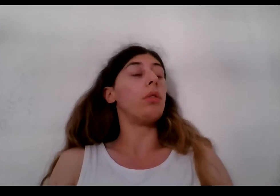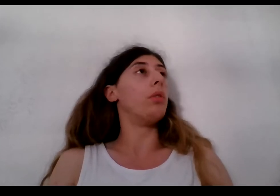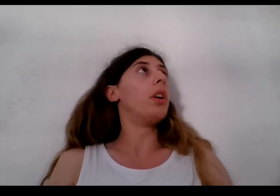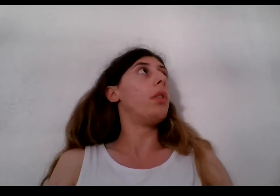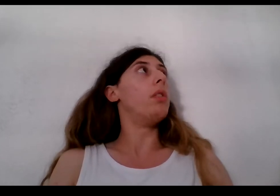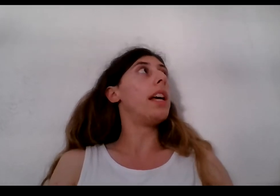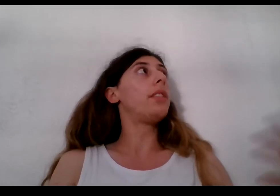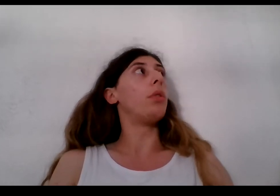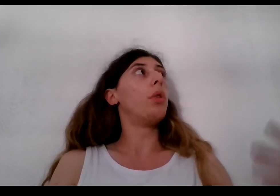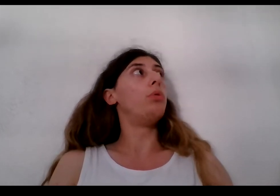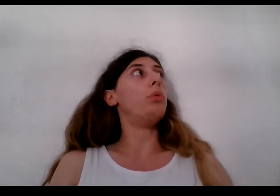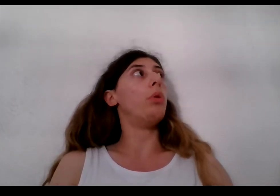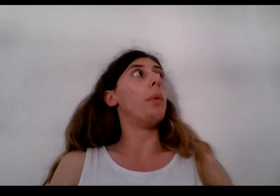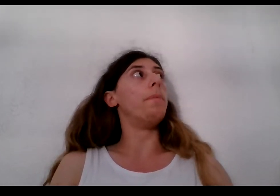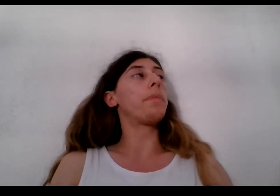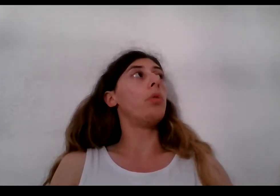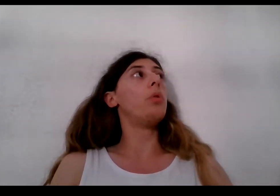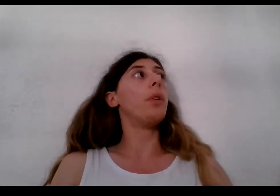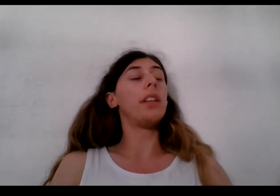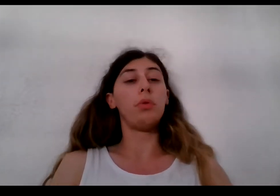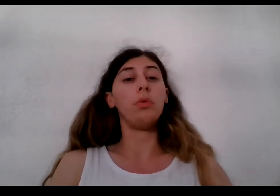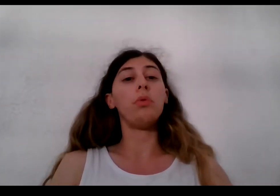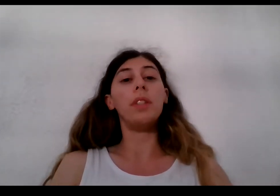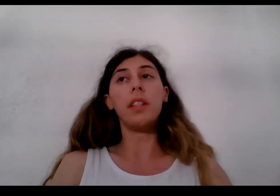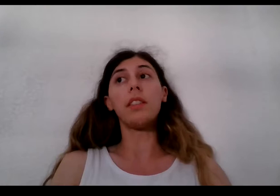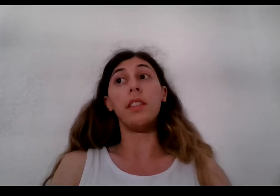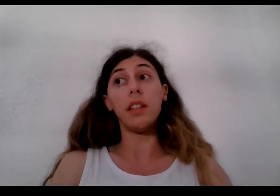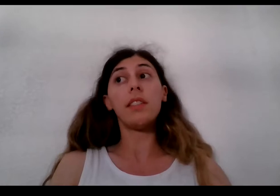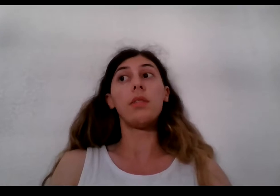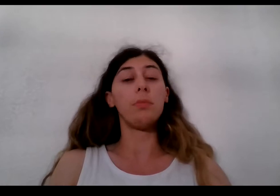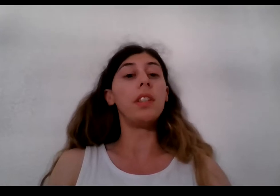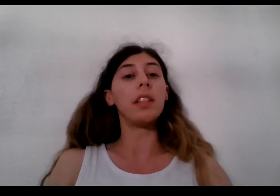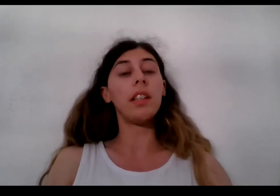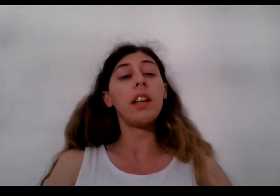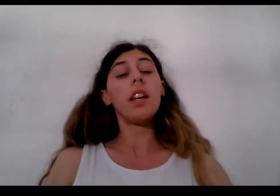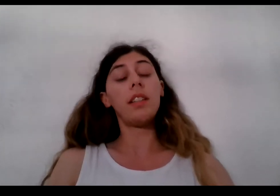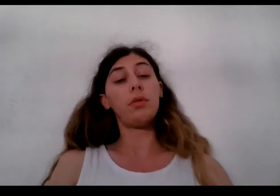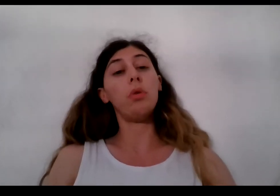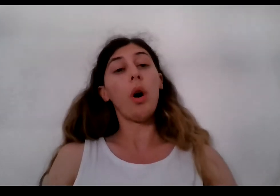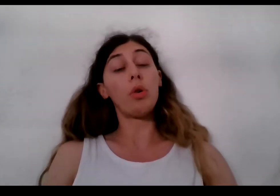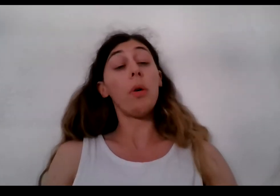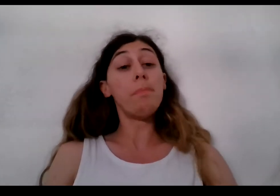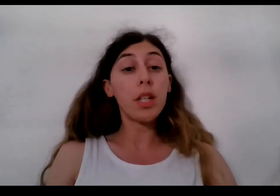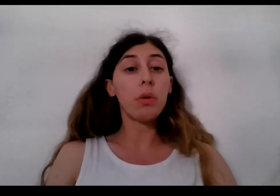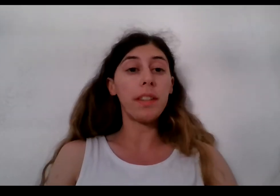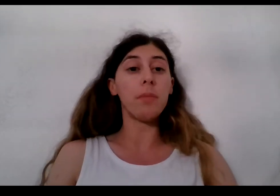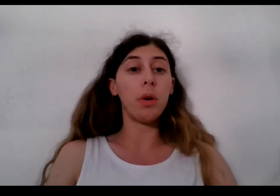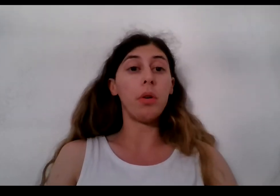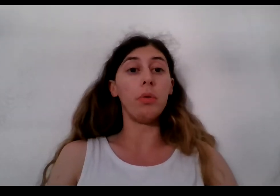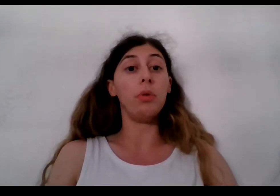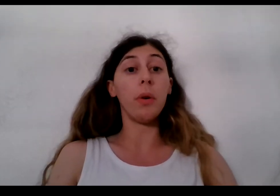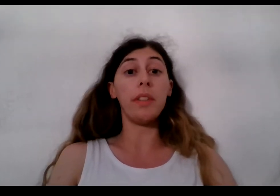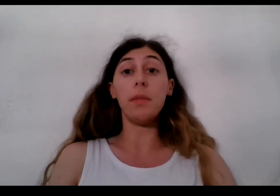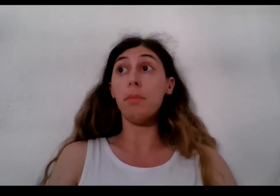des lettres de recommandation de psychiatres, des attestations psychiatriques qui sont encore